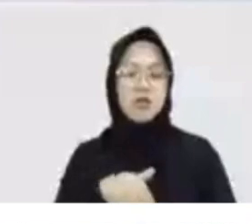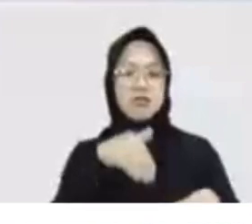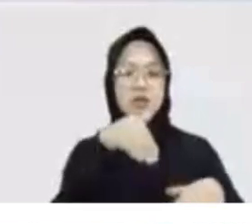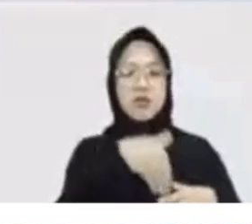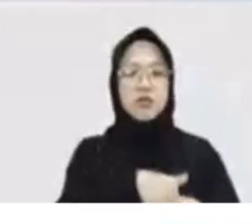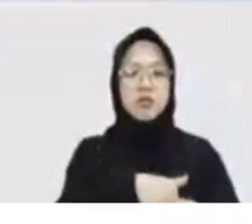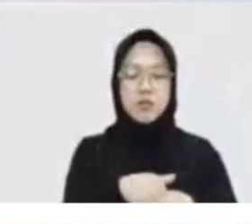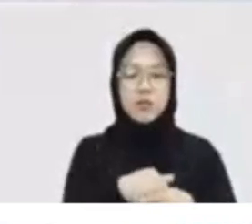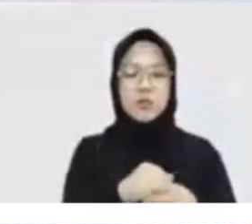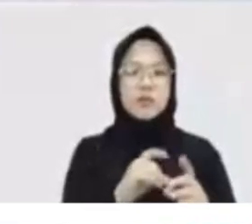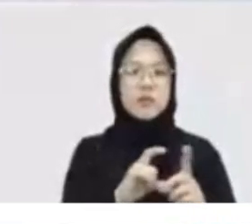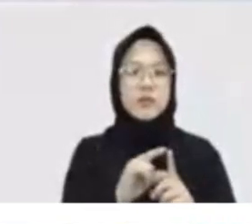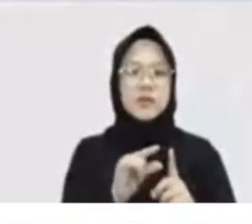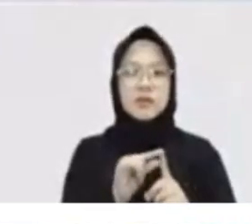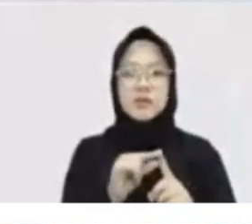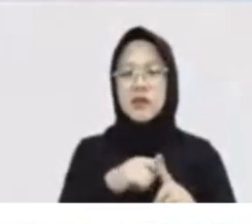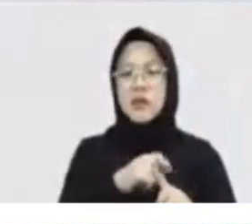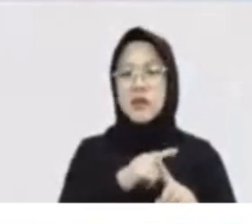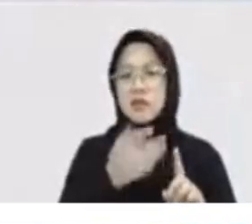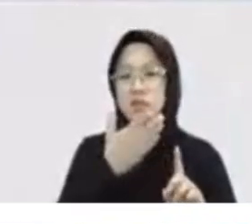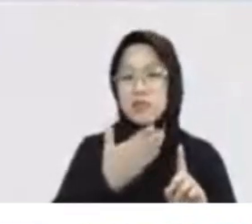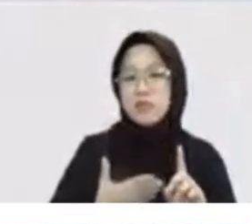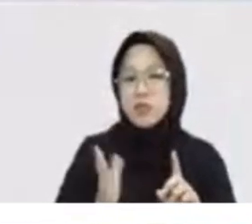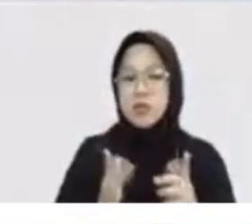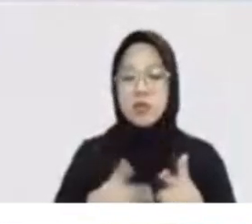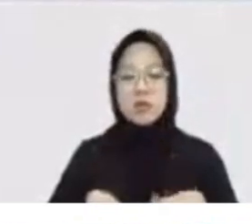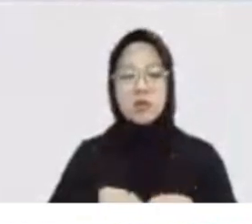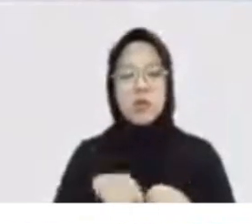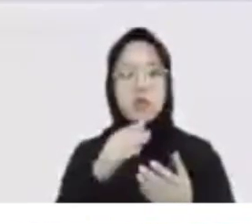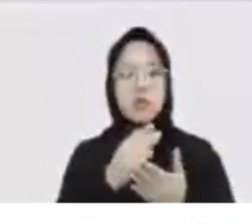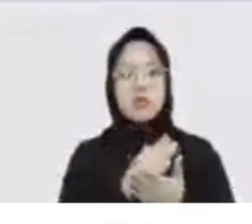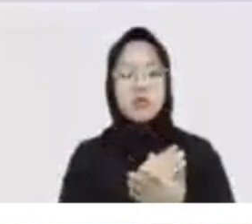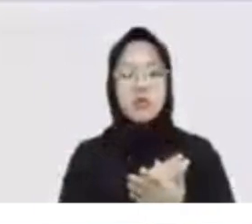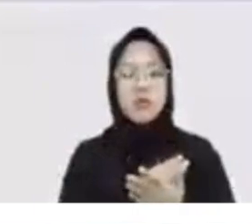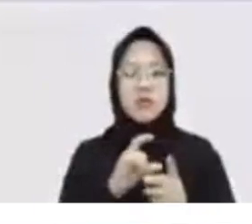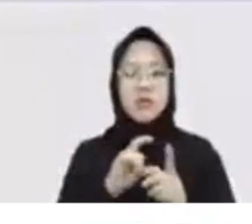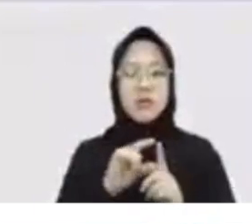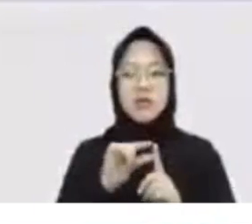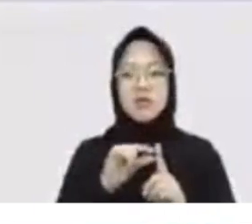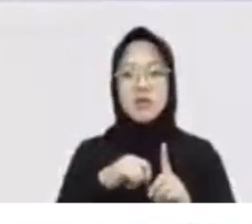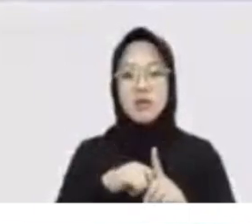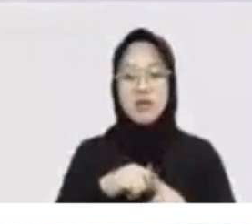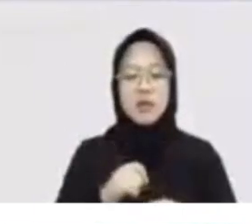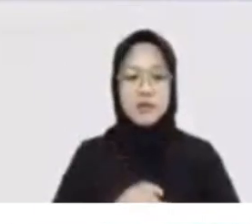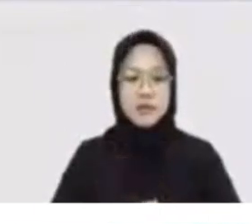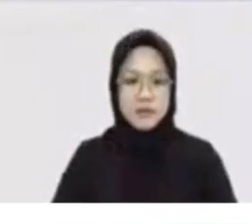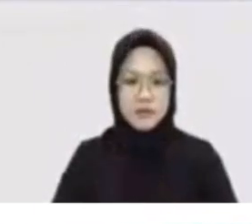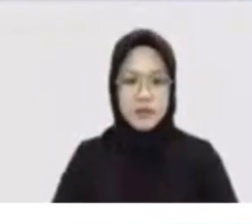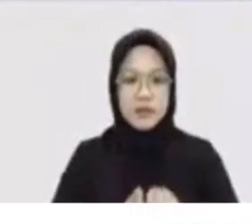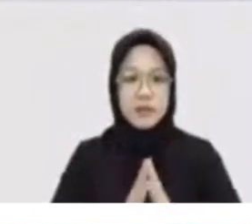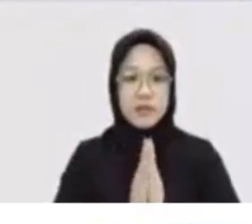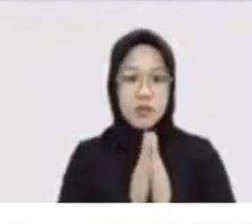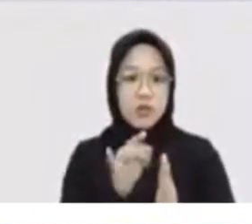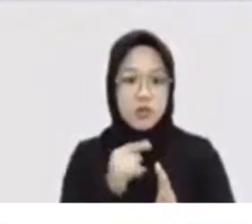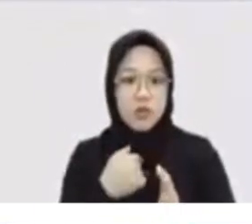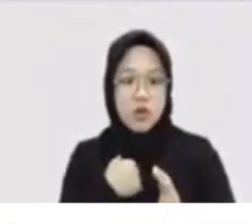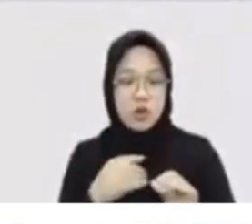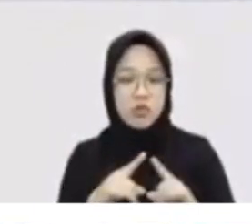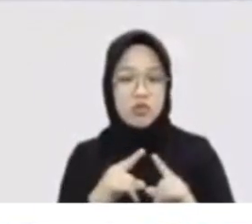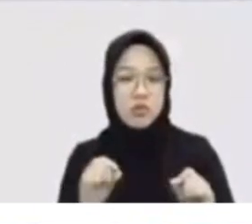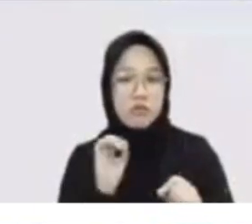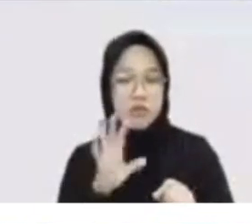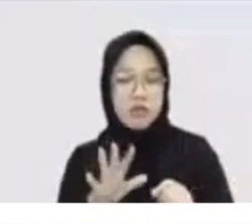DPK padahal Ia padahal tidak sesuai dengan ketentuan pemilih DPK sehubungan dengan dalil pemohonan tersebut terdapat surat penyataan atas nama